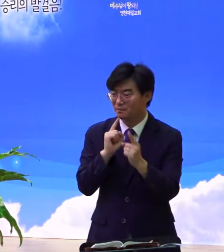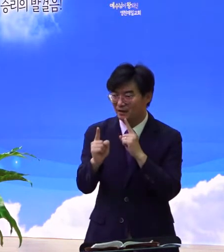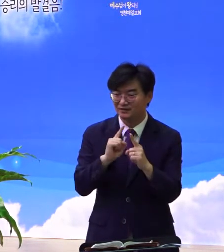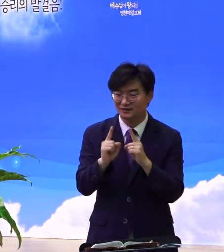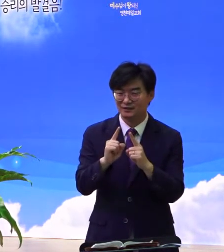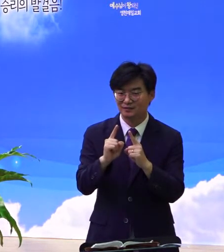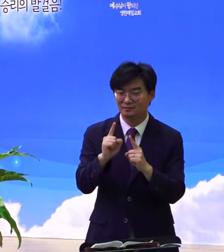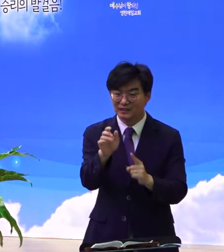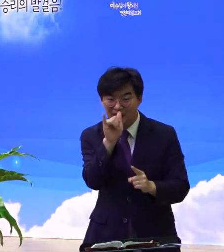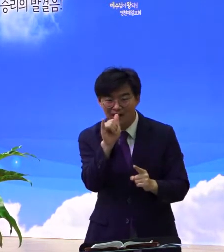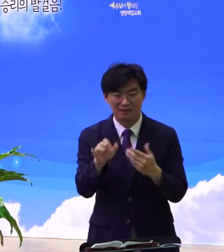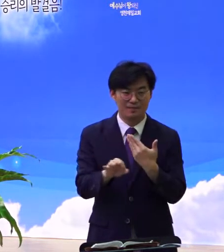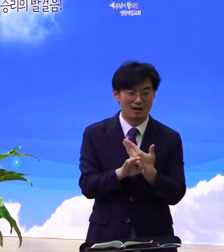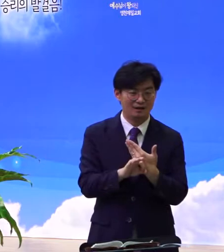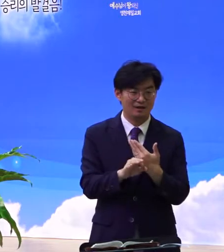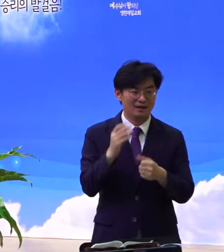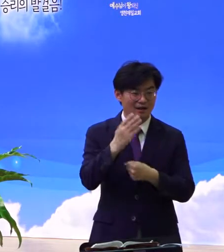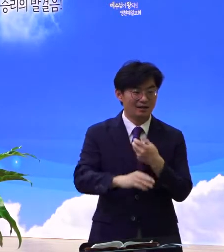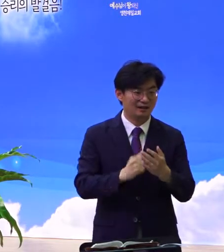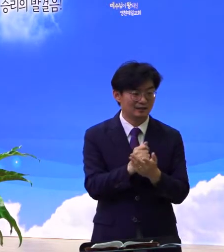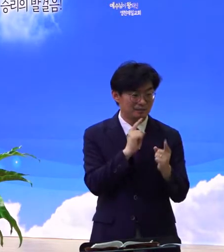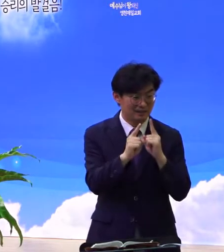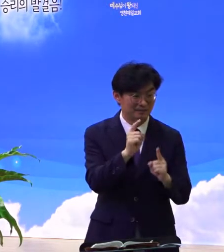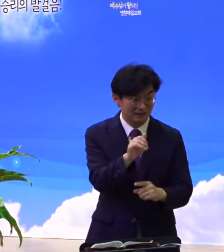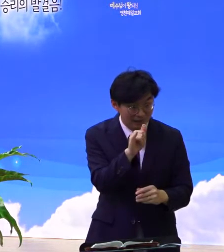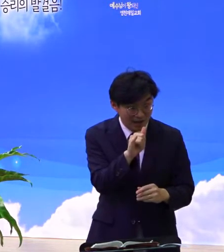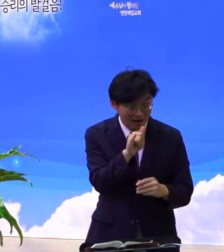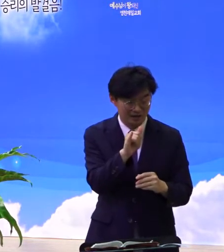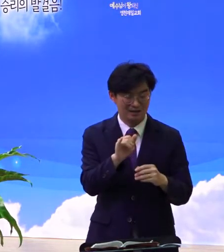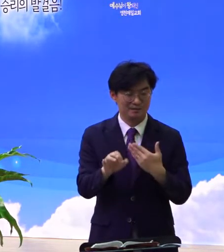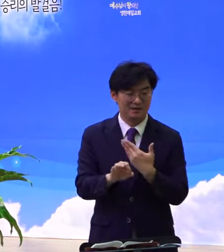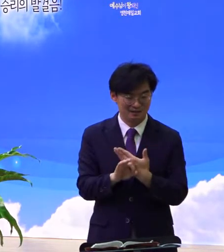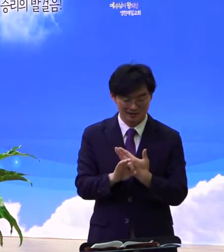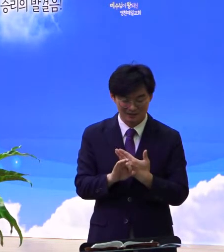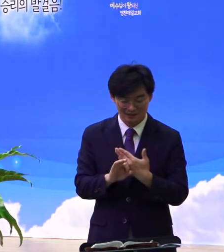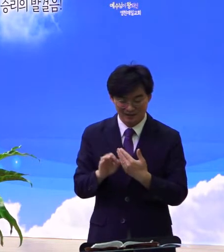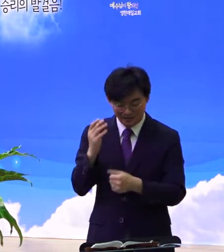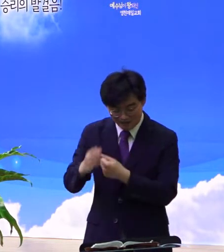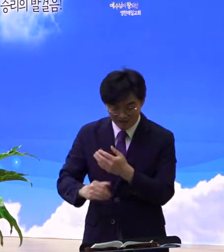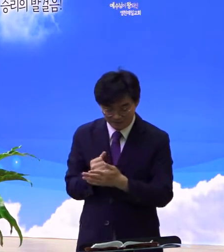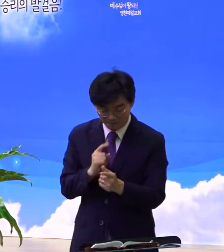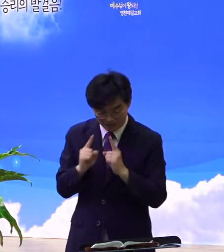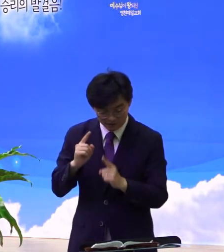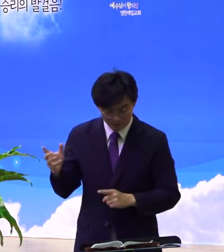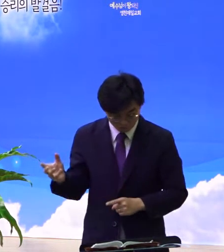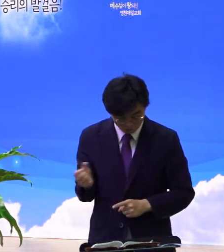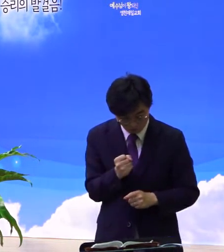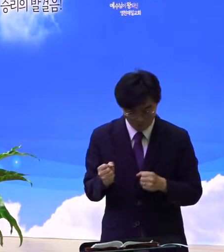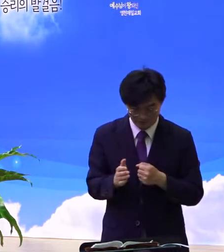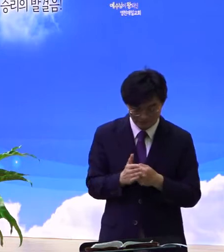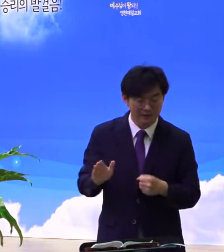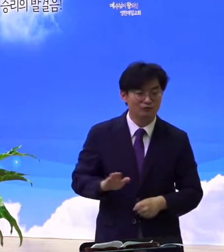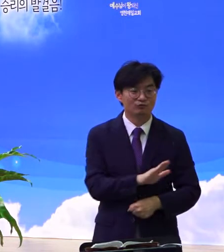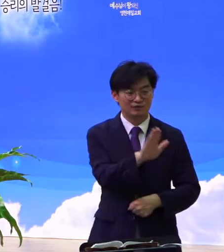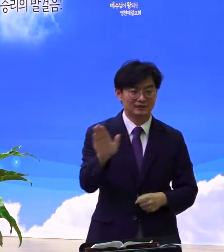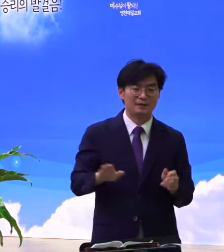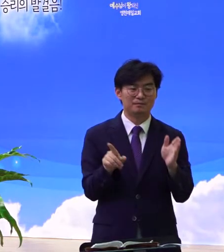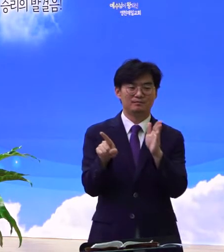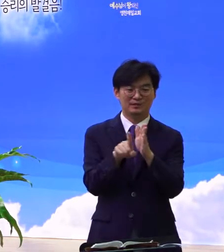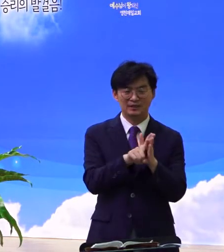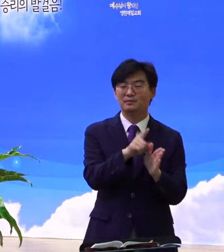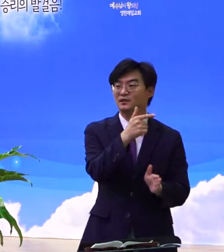임하면, 하나님 말씀이 임하여서 역사하고 하나님 말씀으로 인해서 우리의 신앙이 깊어지면,